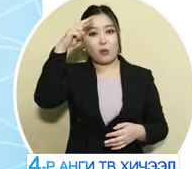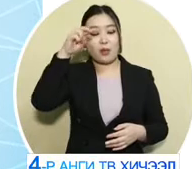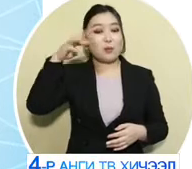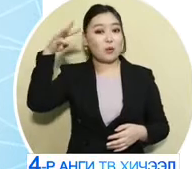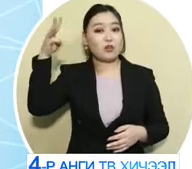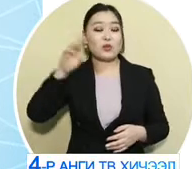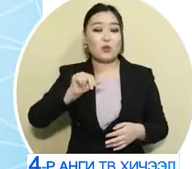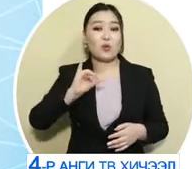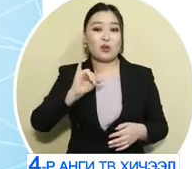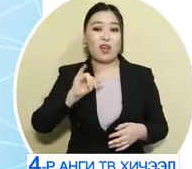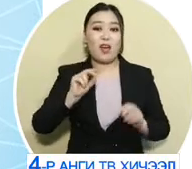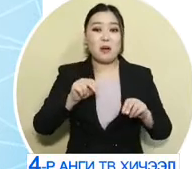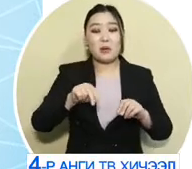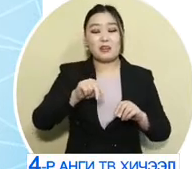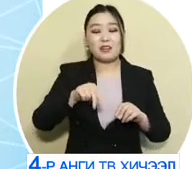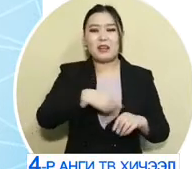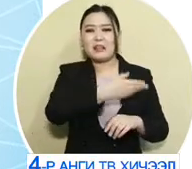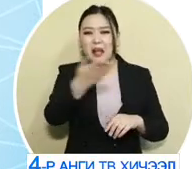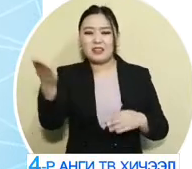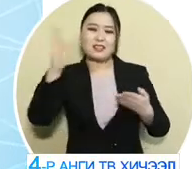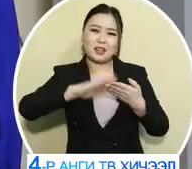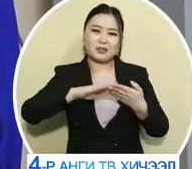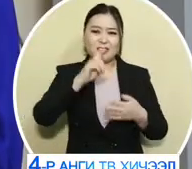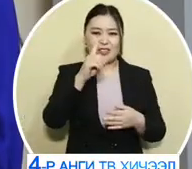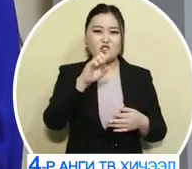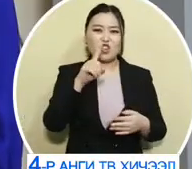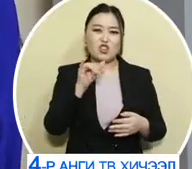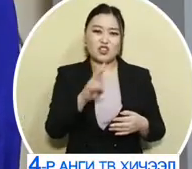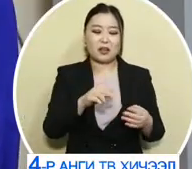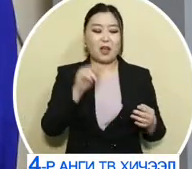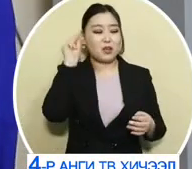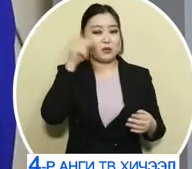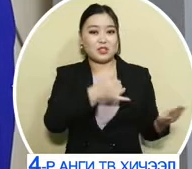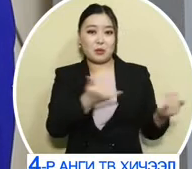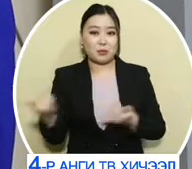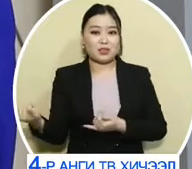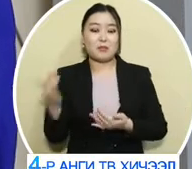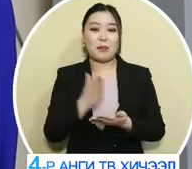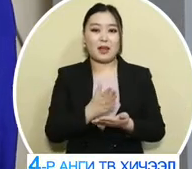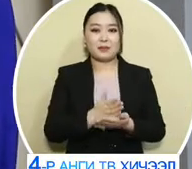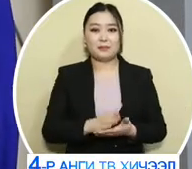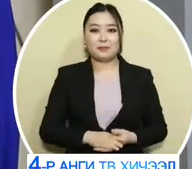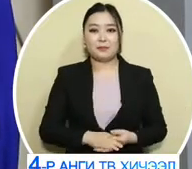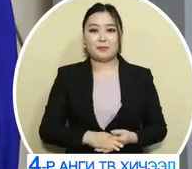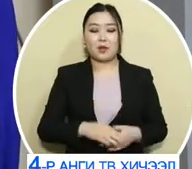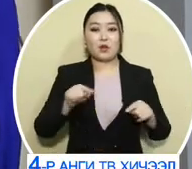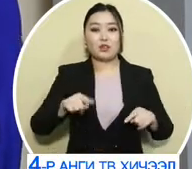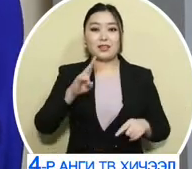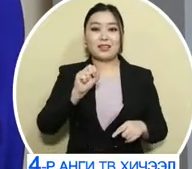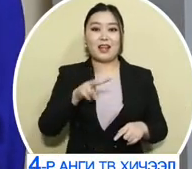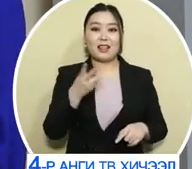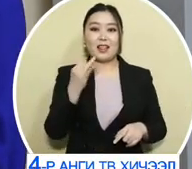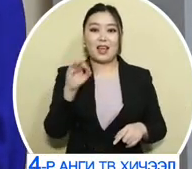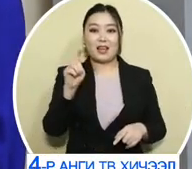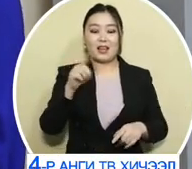бүхэнд танилцуулахаар нэгэн зочин сурагчийг урьсан байгаа. Өнөөдрийн маань зочин сурагчаар Малайх дүүргийн Эрдмийн